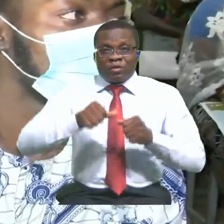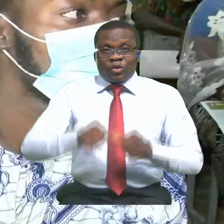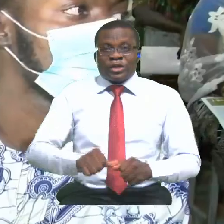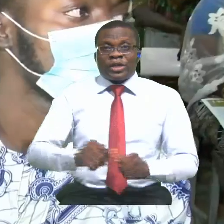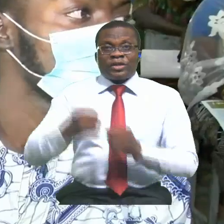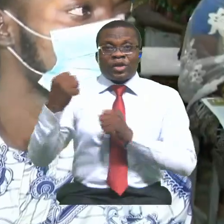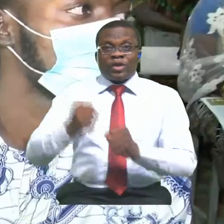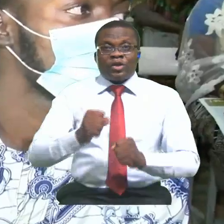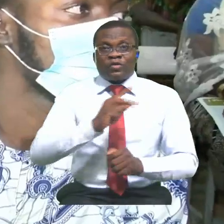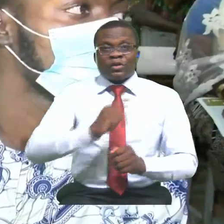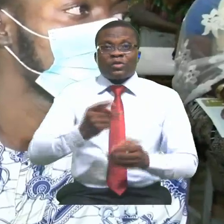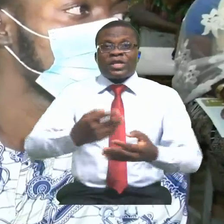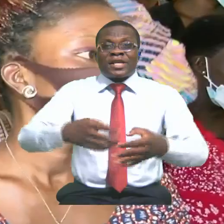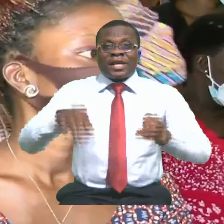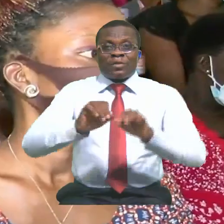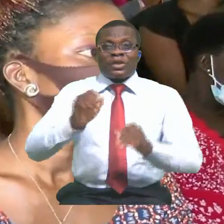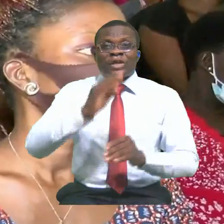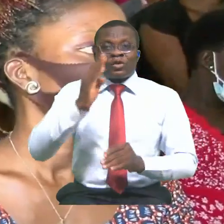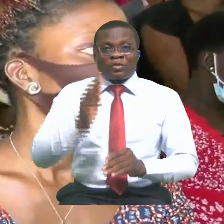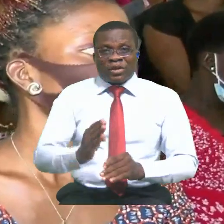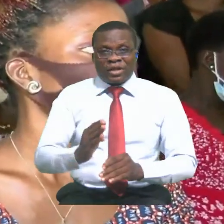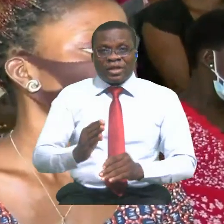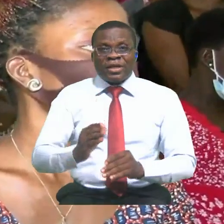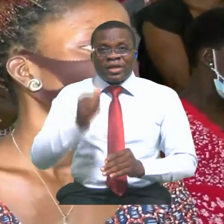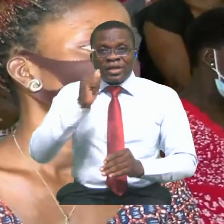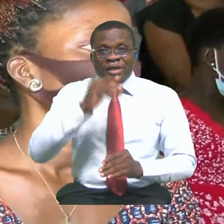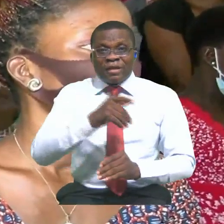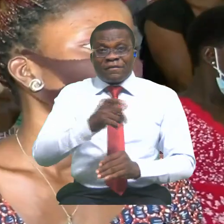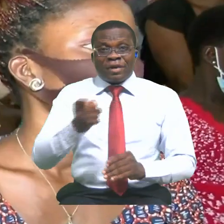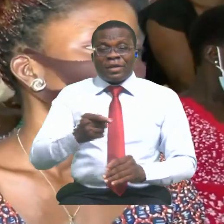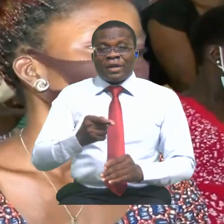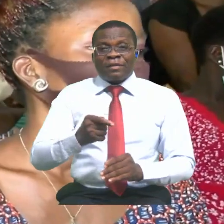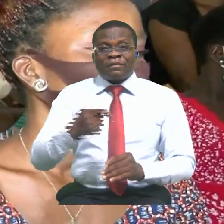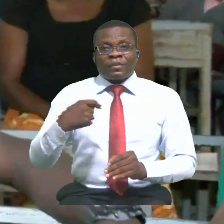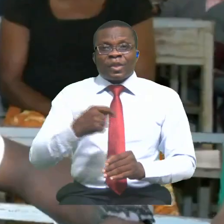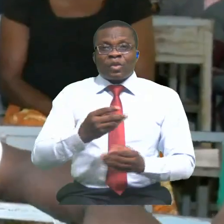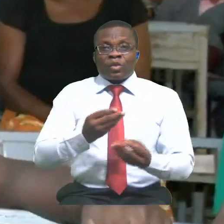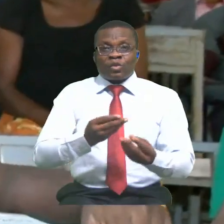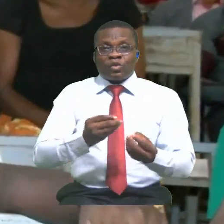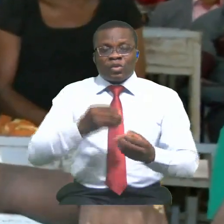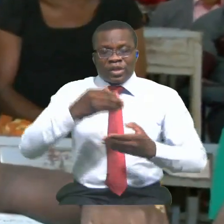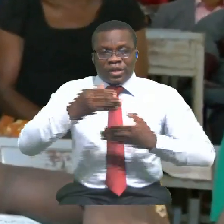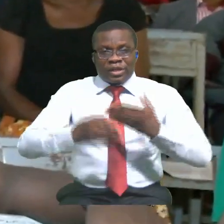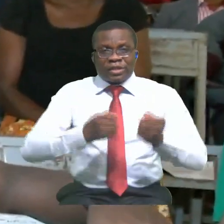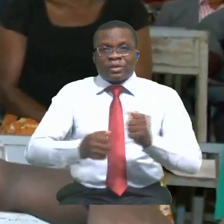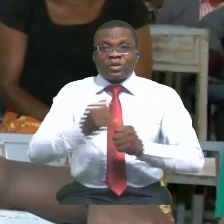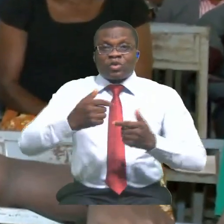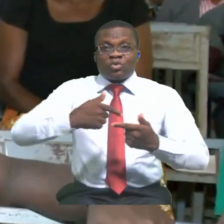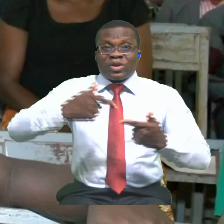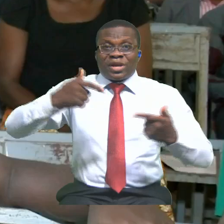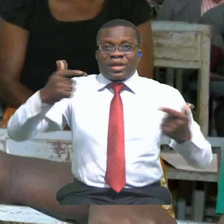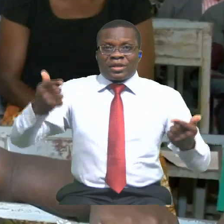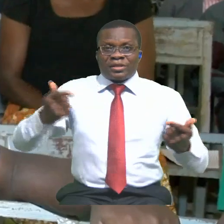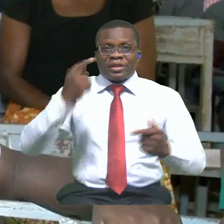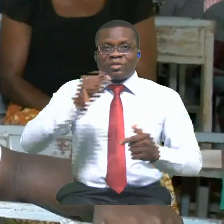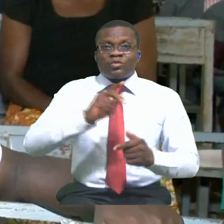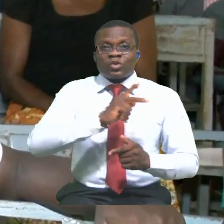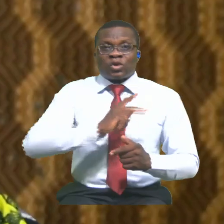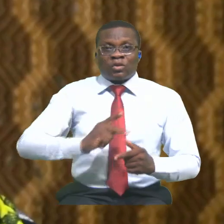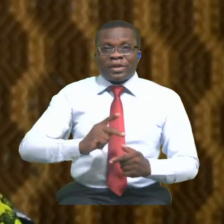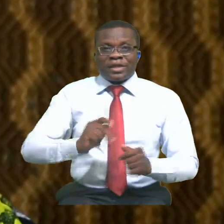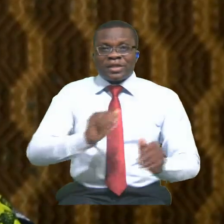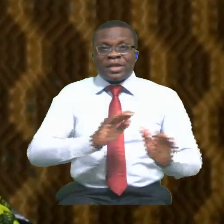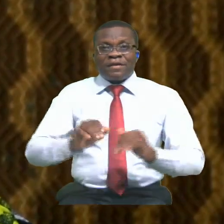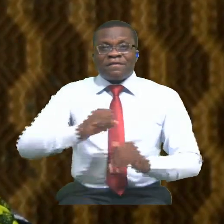force politique importante au Bénin, Claudine Afiavi Prudencio nourrit des ambitions encore plus grandes pour son parti. Faire